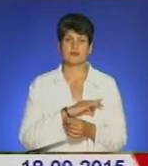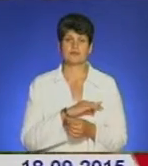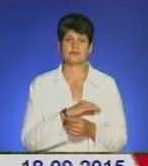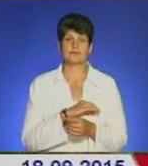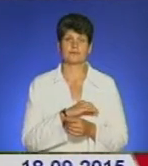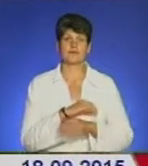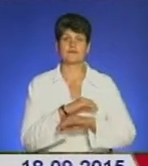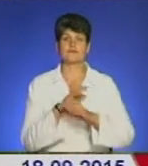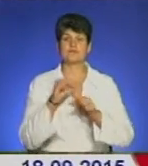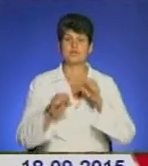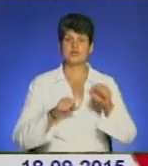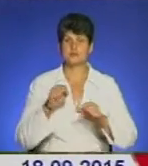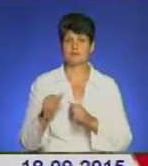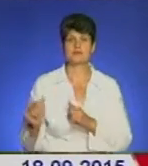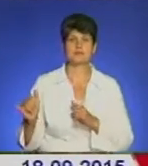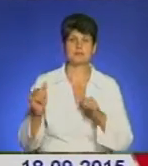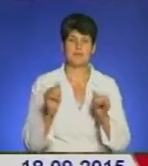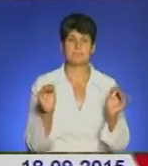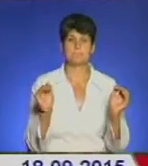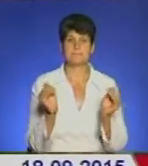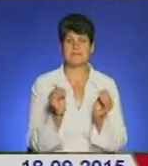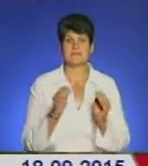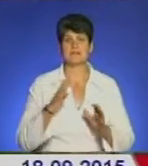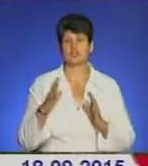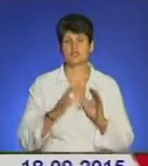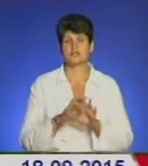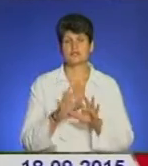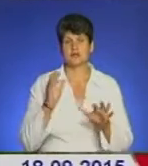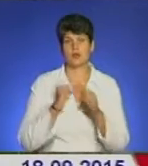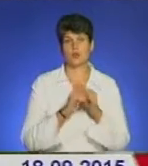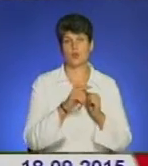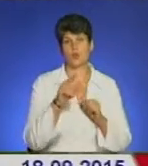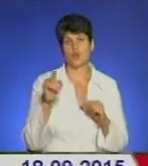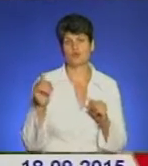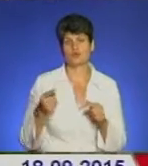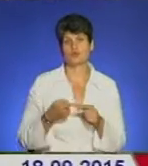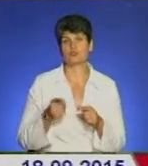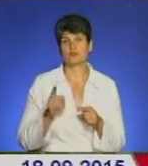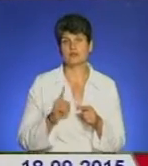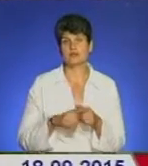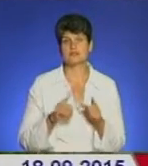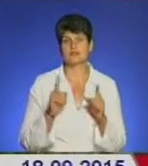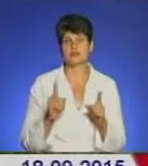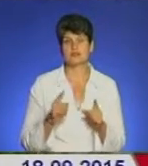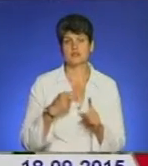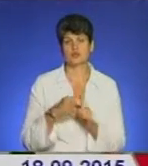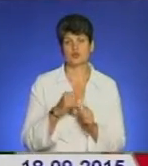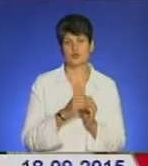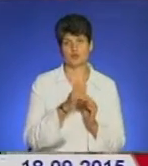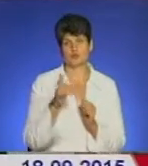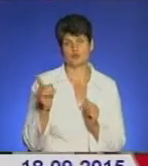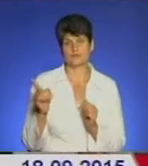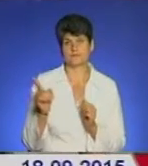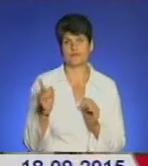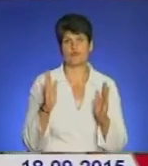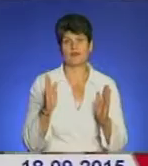воно забезпечить якийсь міні-тренажерний зал кожному, і це, я думаю, це лише плюс для здоров'я кожного. У